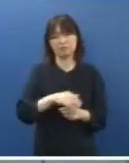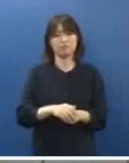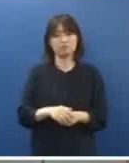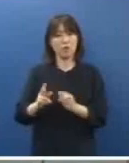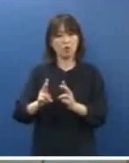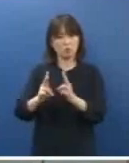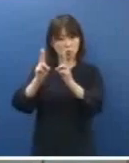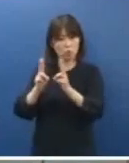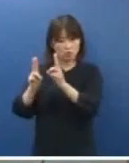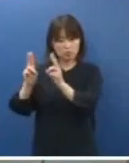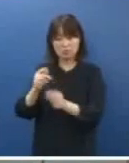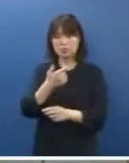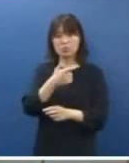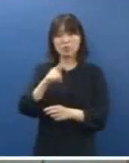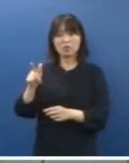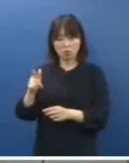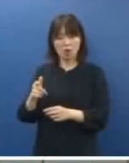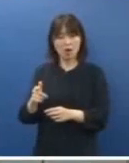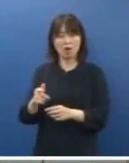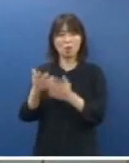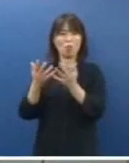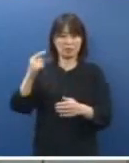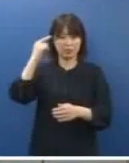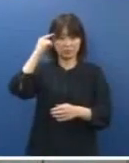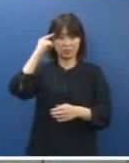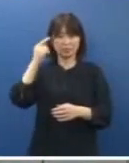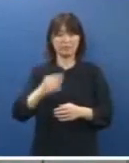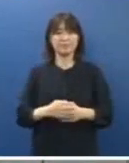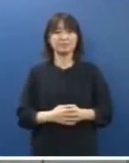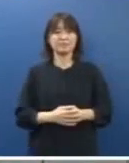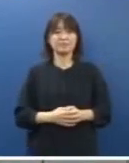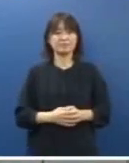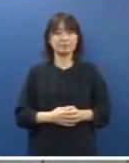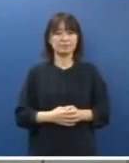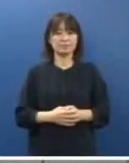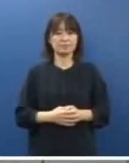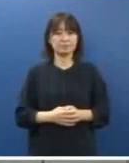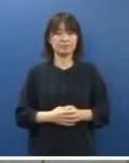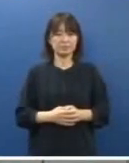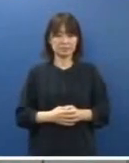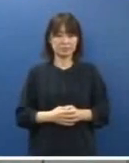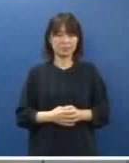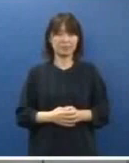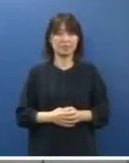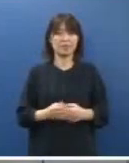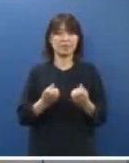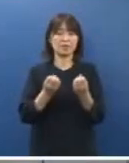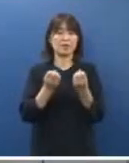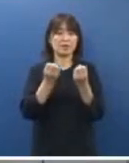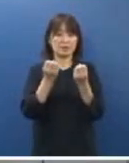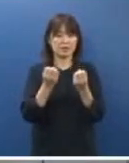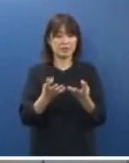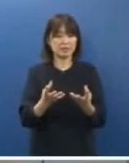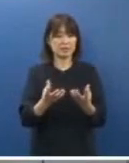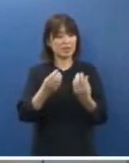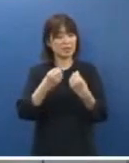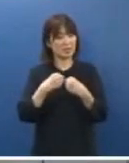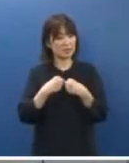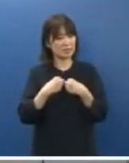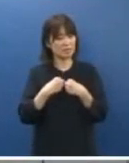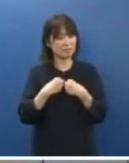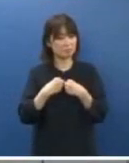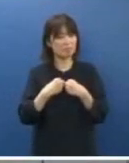で、こういうようなことを踏まえますと新しい感染の、まあ勢いが出てくる可能性もありますので、ぜひ